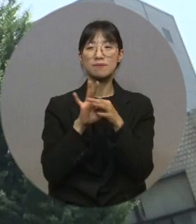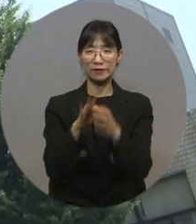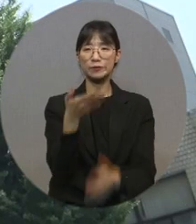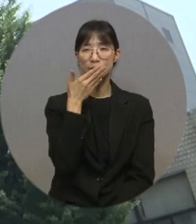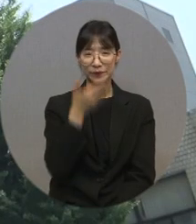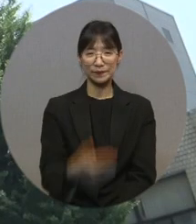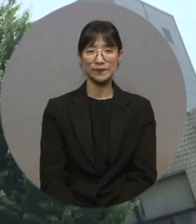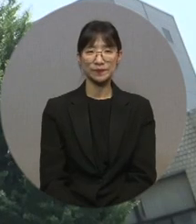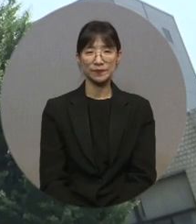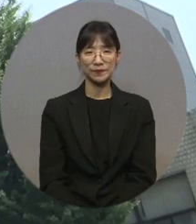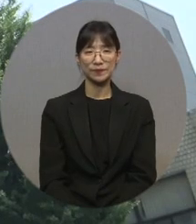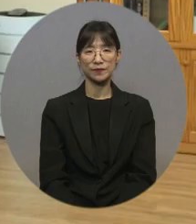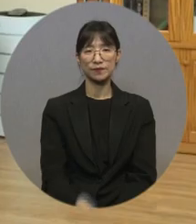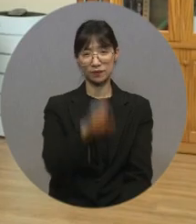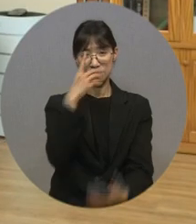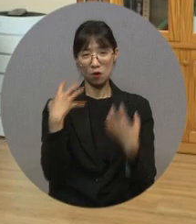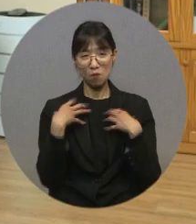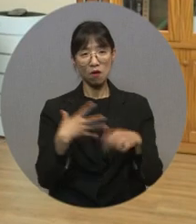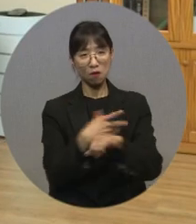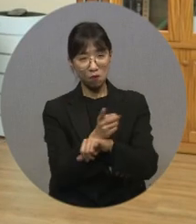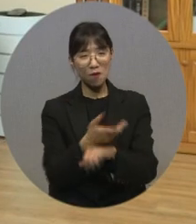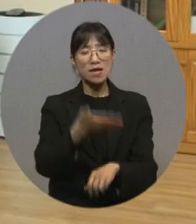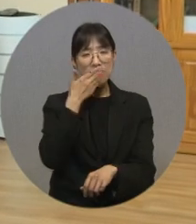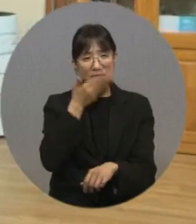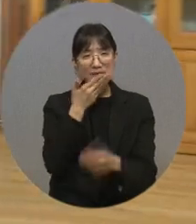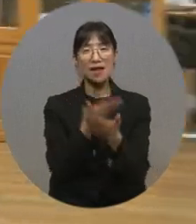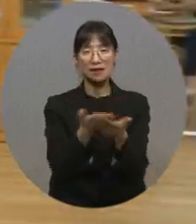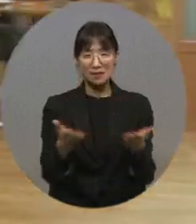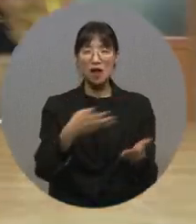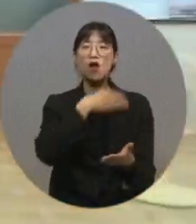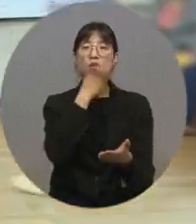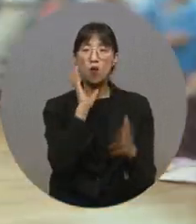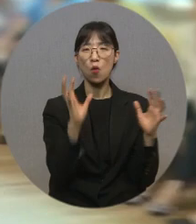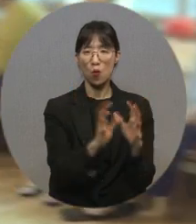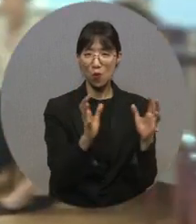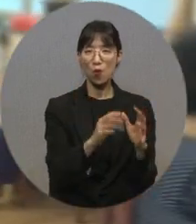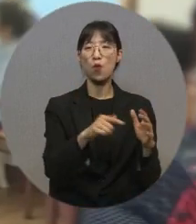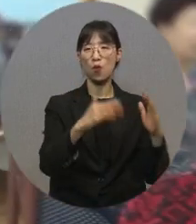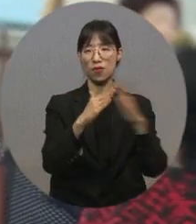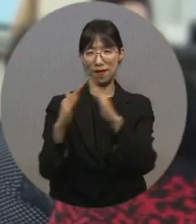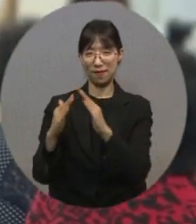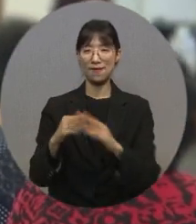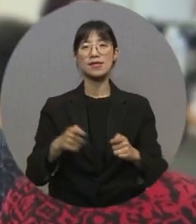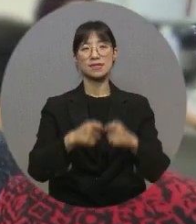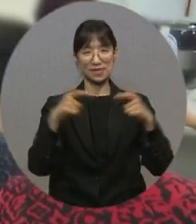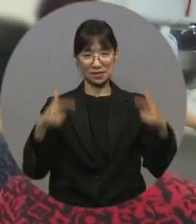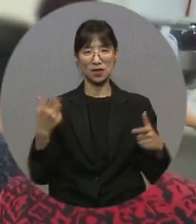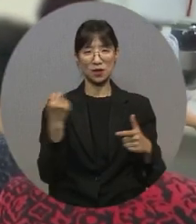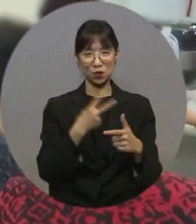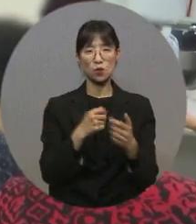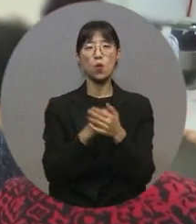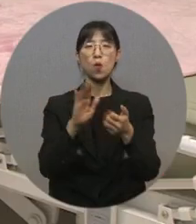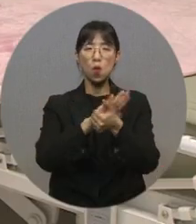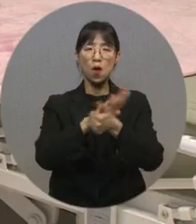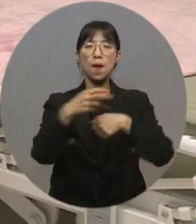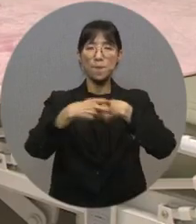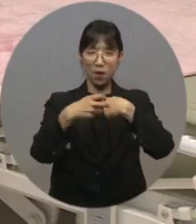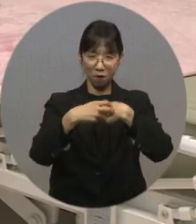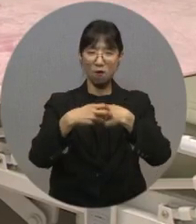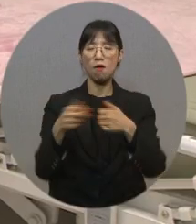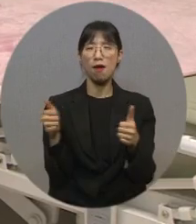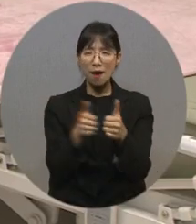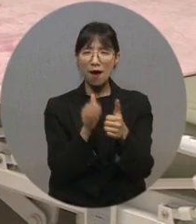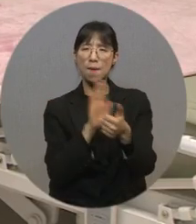했습니다. 정부는 이 밖에도 식사를 제공하는 경로당도 지속해서 늘리고 요양병원 간병 지원을